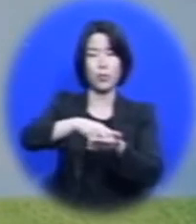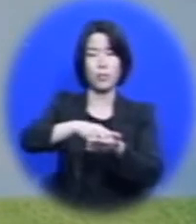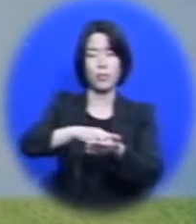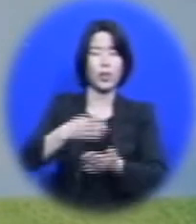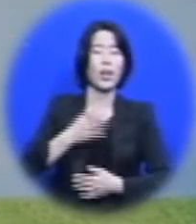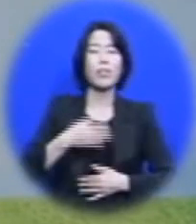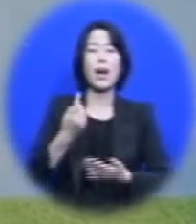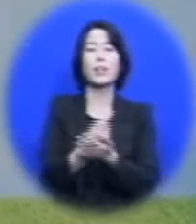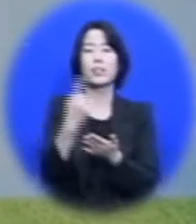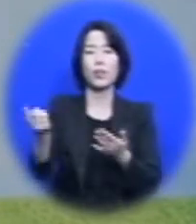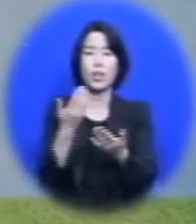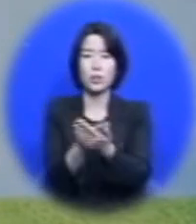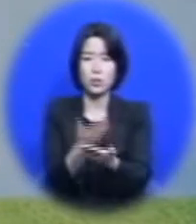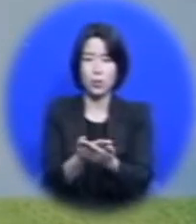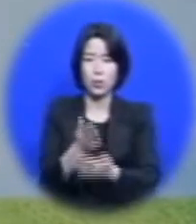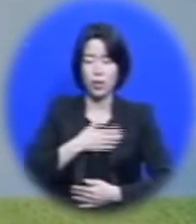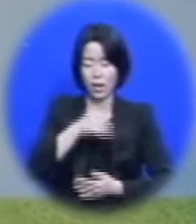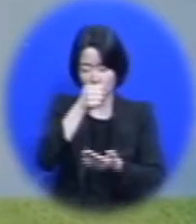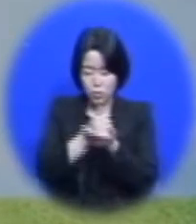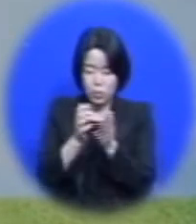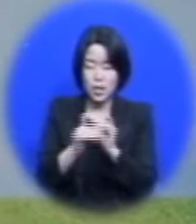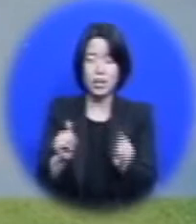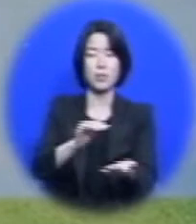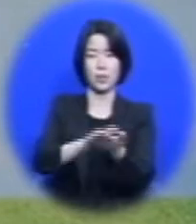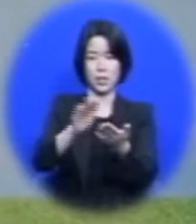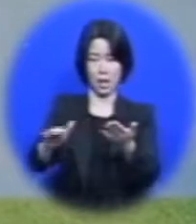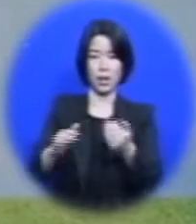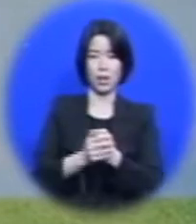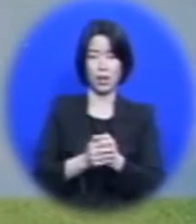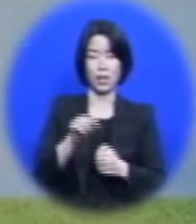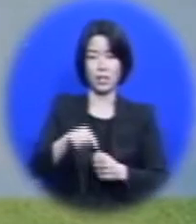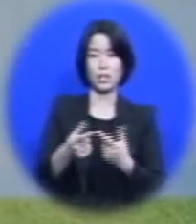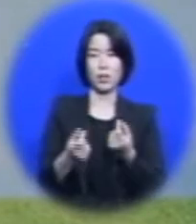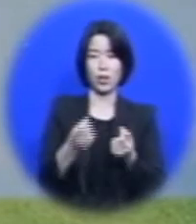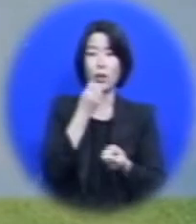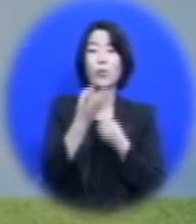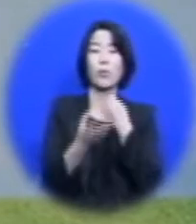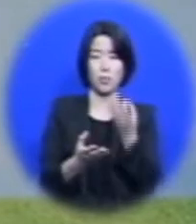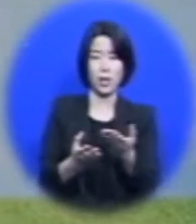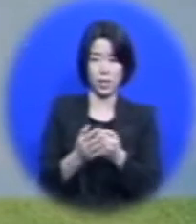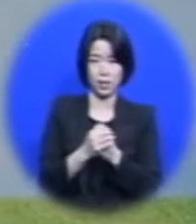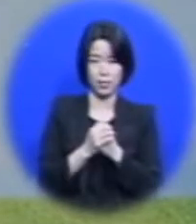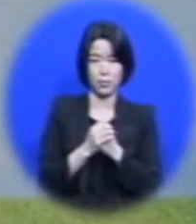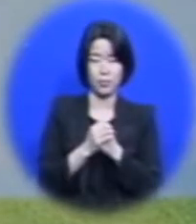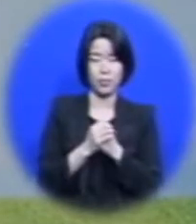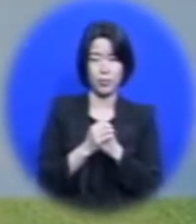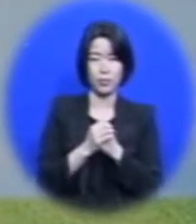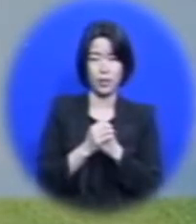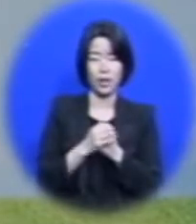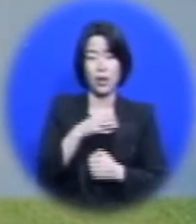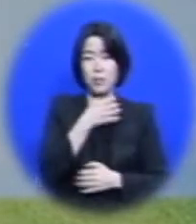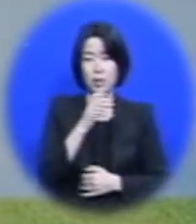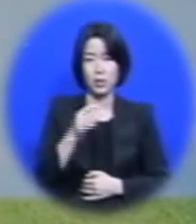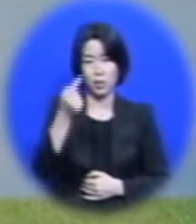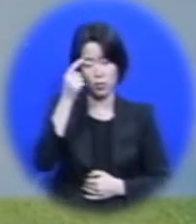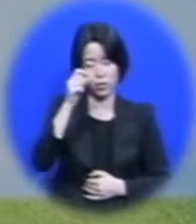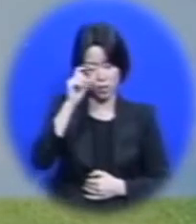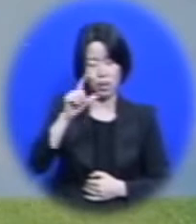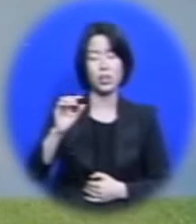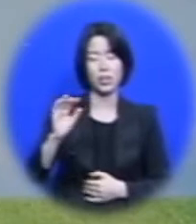나를 떠나소서 나는 죄인으로소이다 이렇게 고백했습니다. 베드로의 눈이 열린